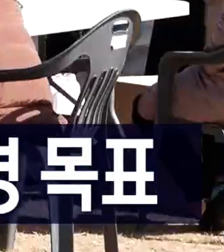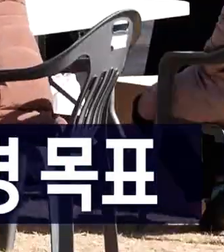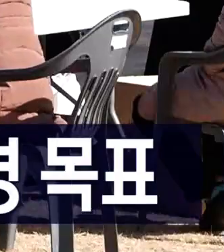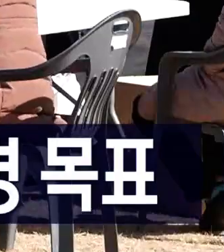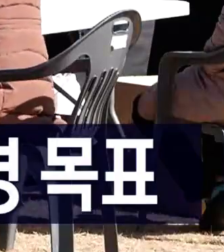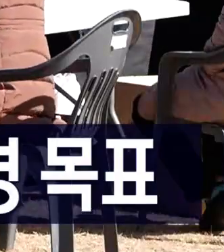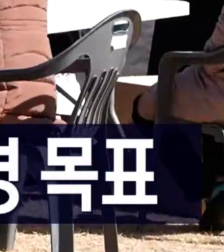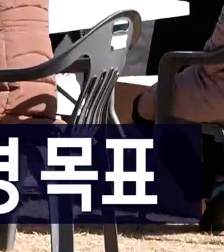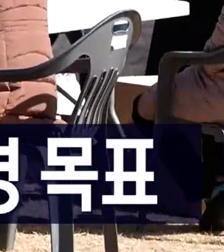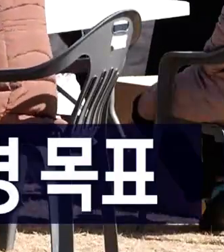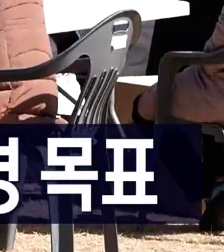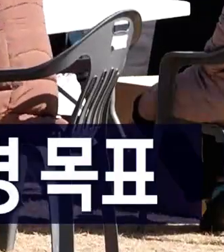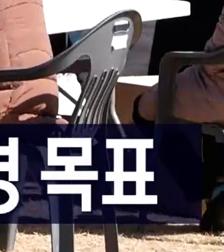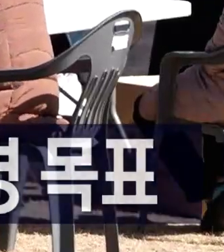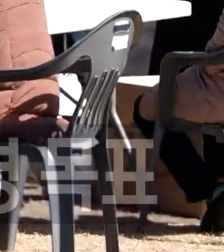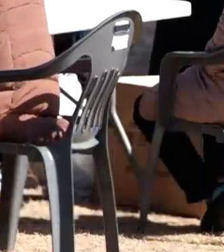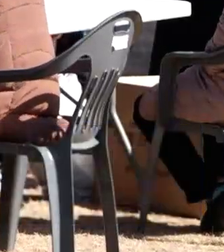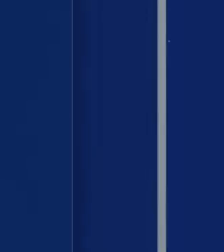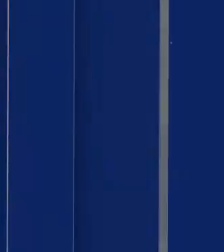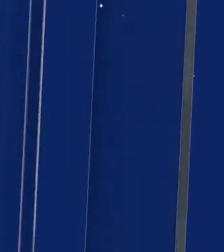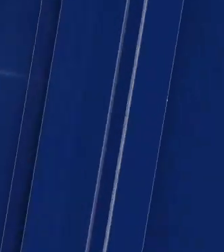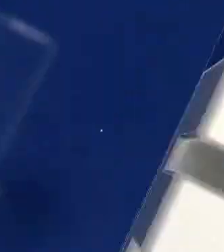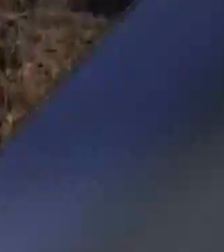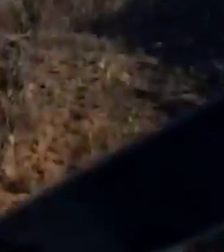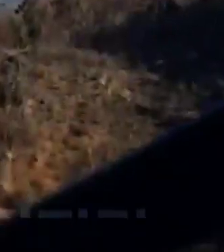전남에 계속 관심을 갖도록 하겠다는 겁니다.